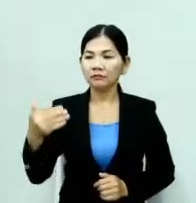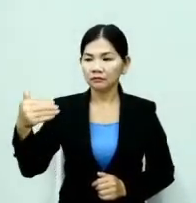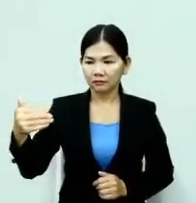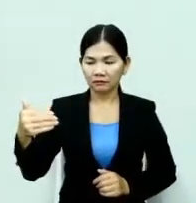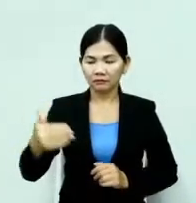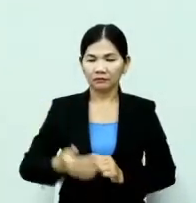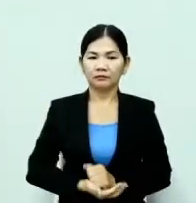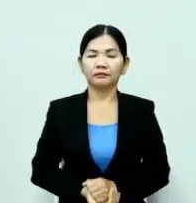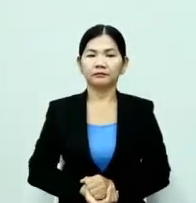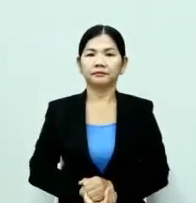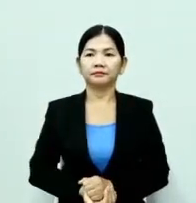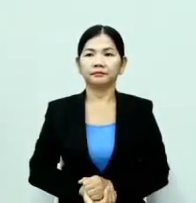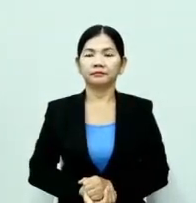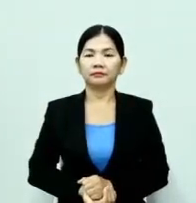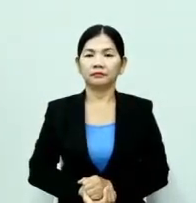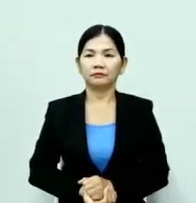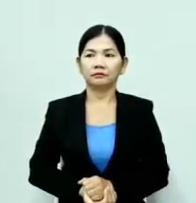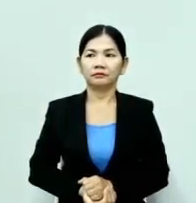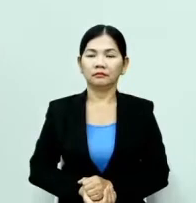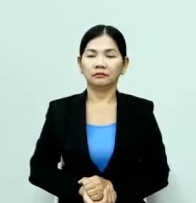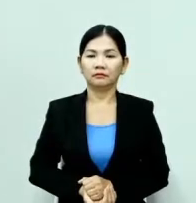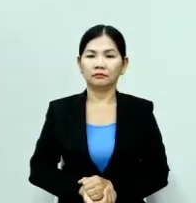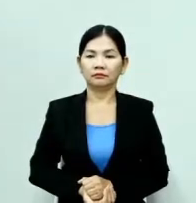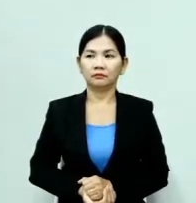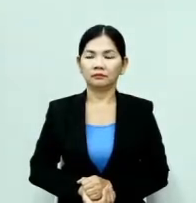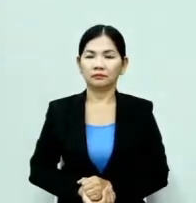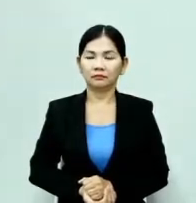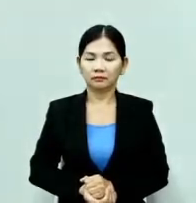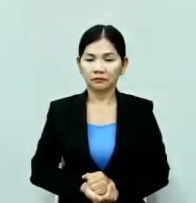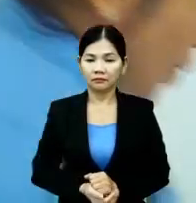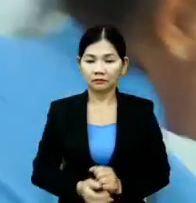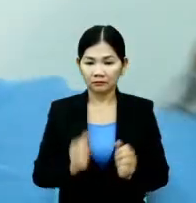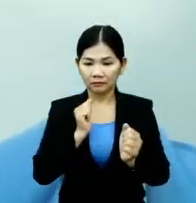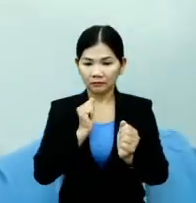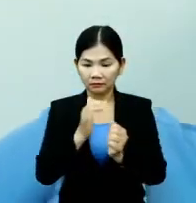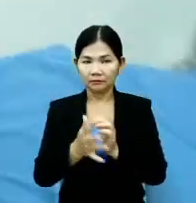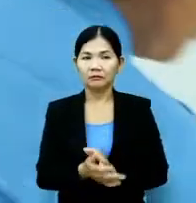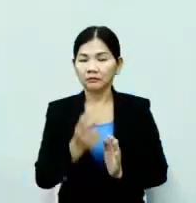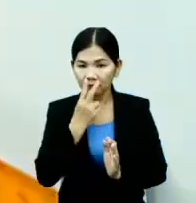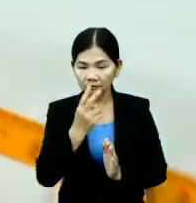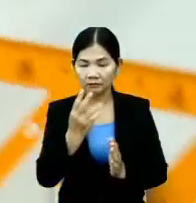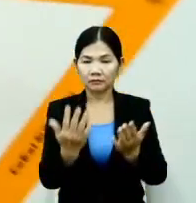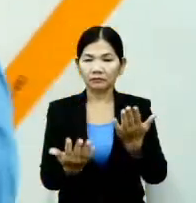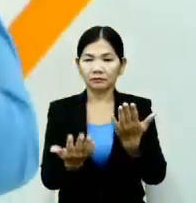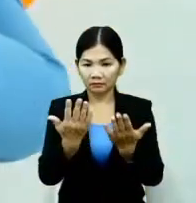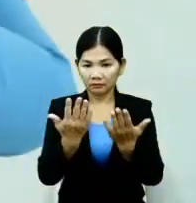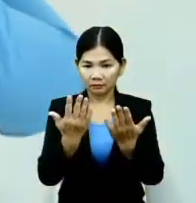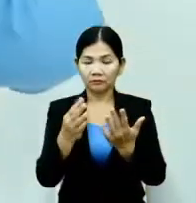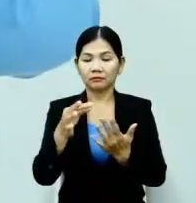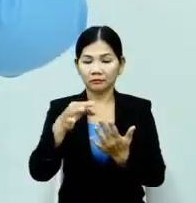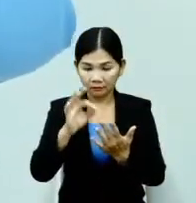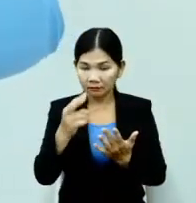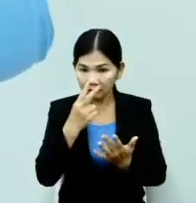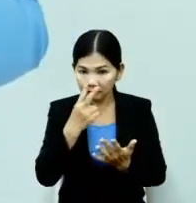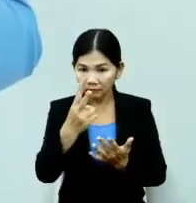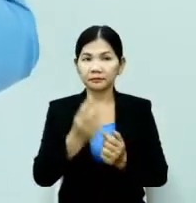1399ចាកូនមើលណាចាអញ្ចឹងអ្នកកូនចាប់ដើមធ្វើឲ្យកូនមើលព្រៀងពណ៌ទាំងអស់គ្នារងចាំមើលទាំងអ